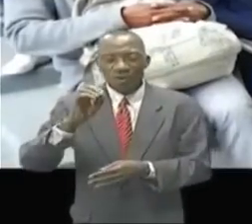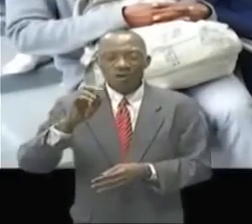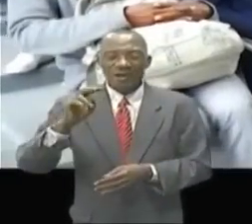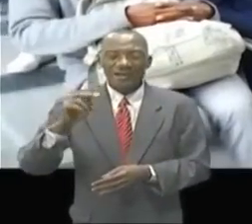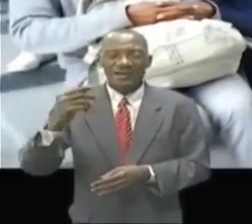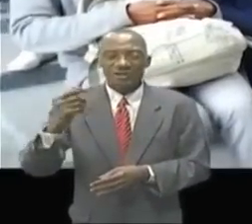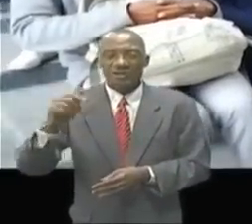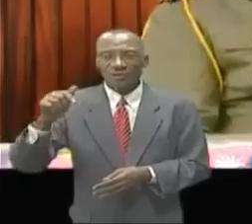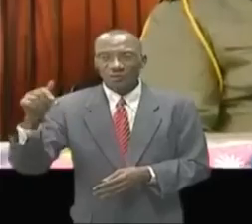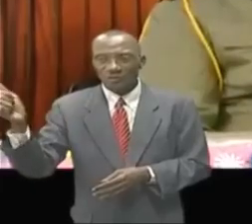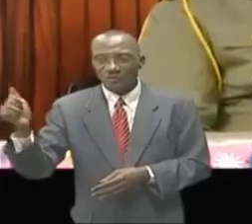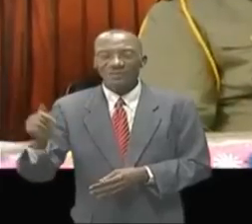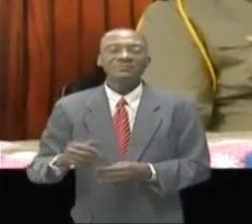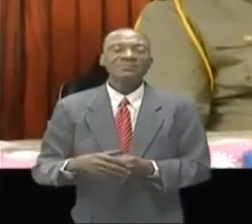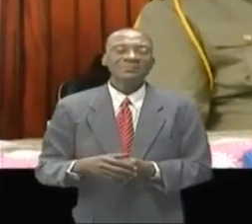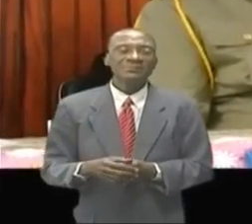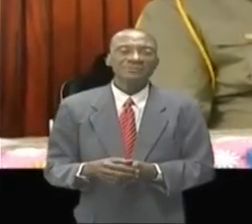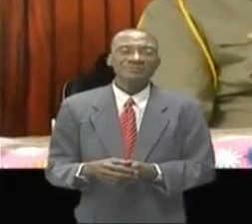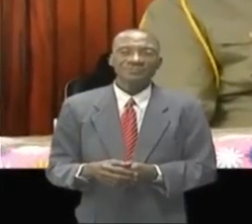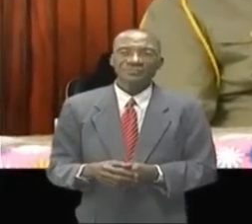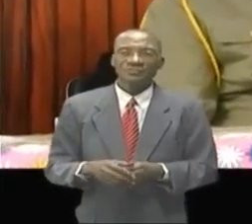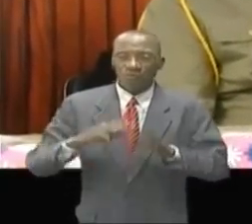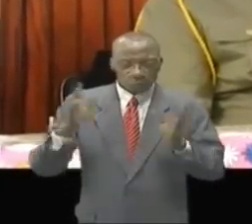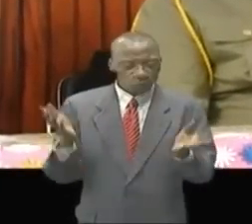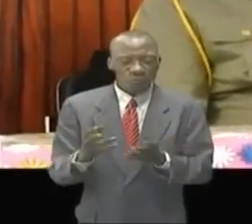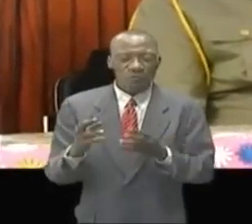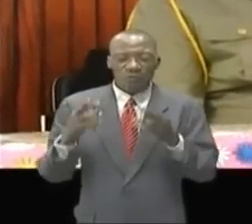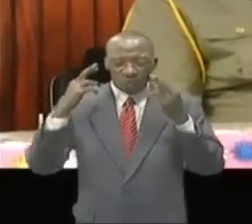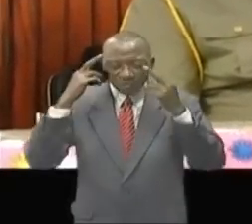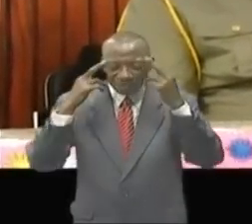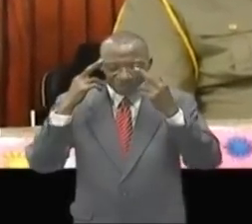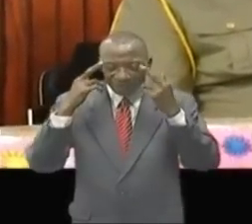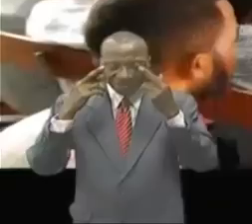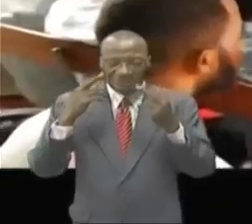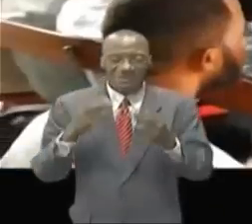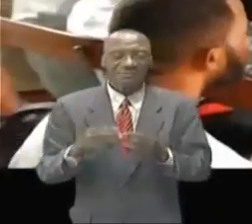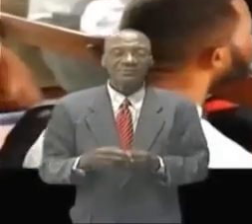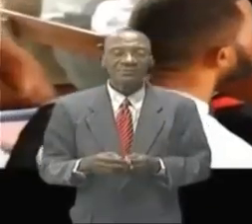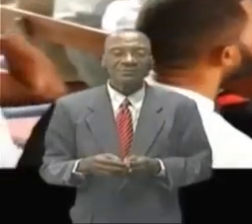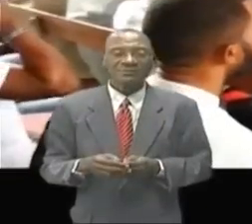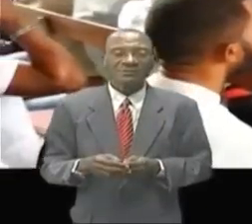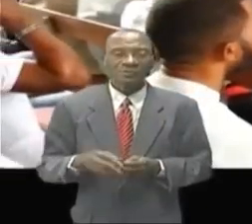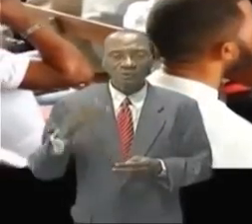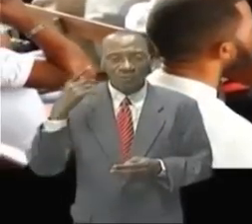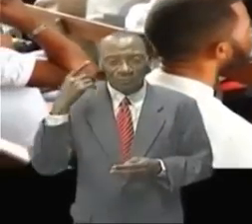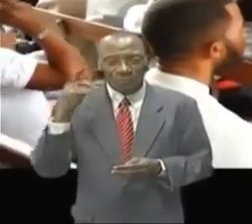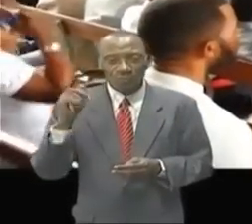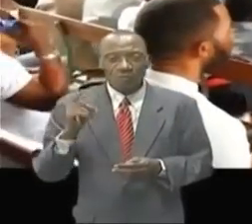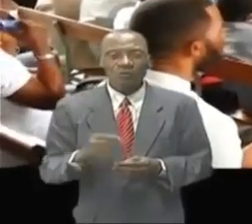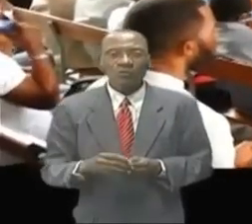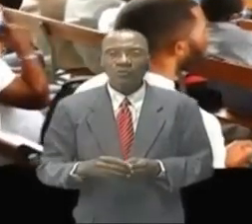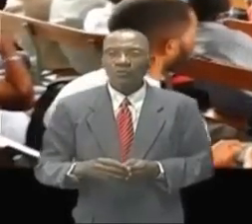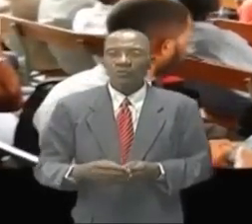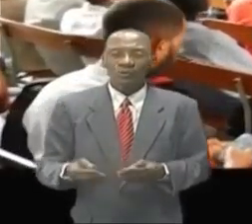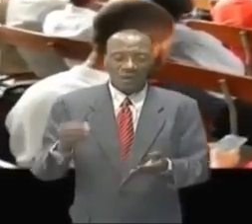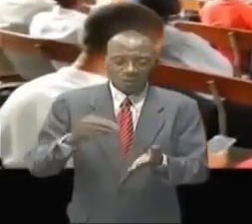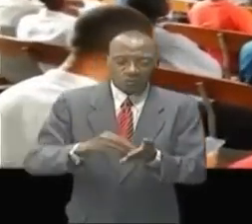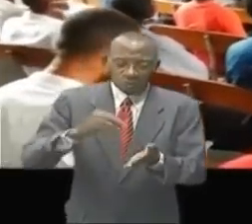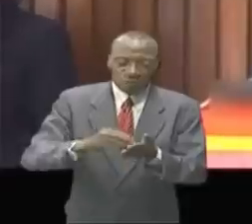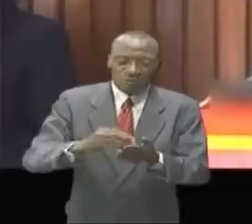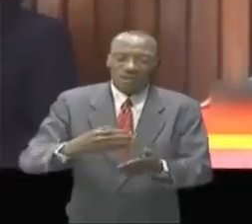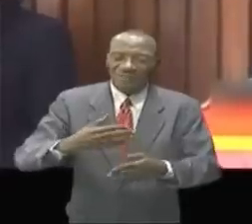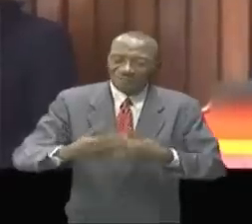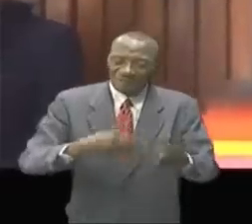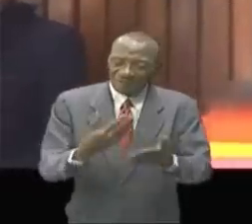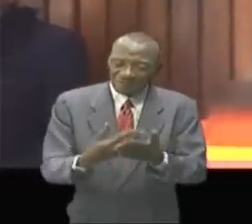le Fonds forestier national, tous ont réfléchi sur le processus à mettre en place pour accélérer ce projet. La